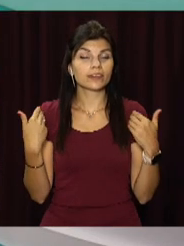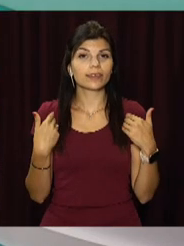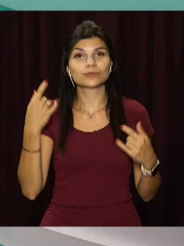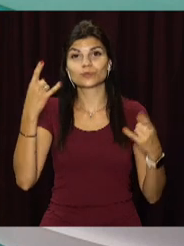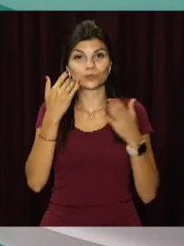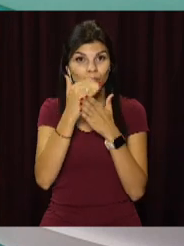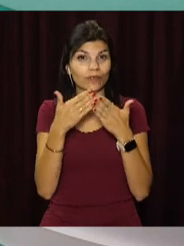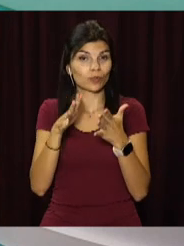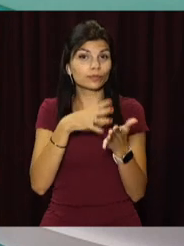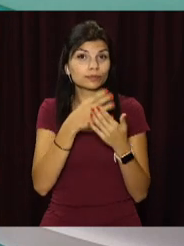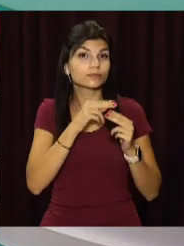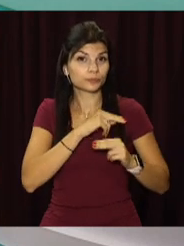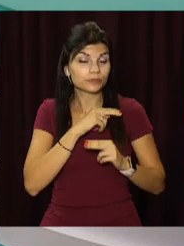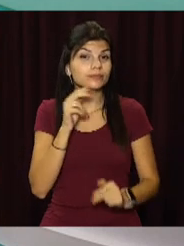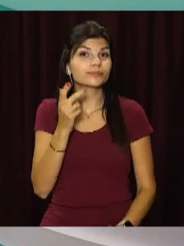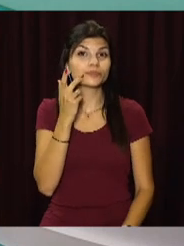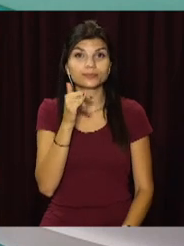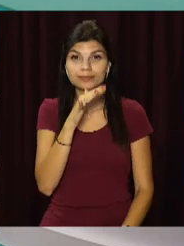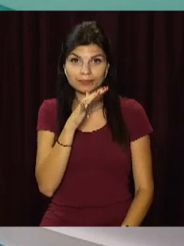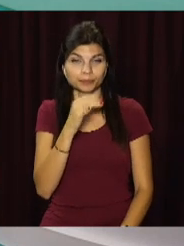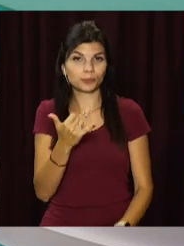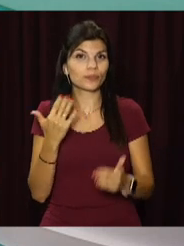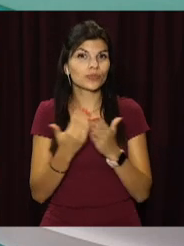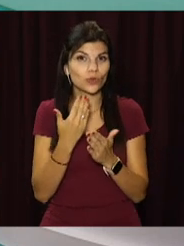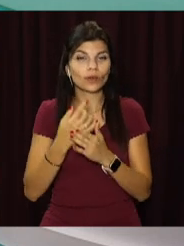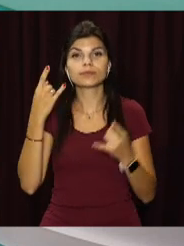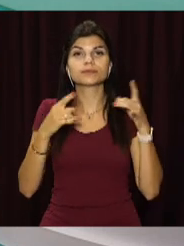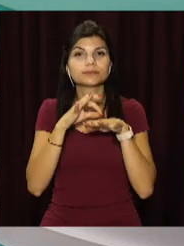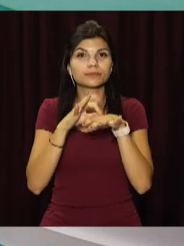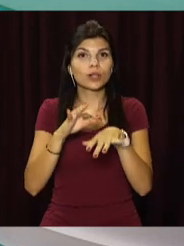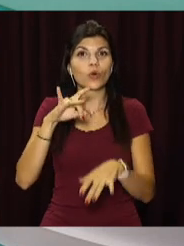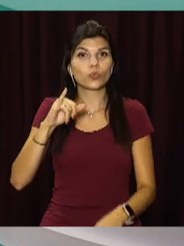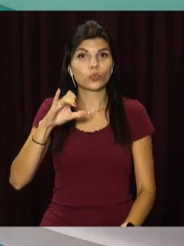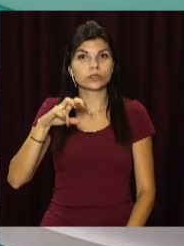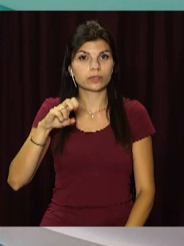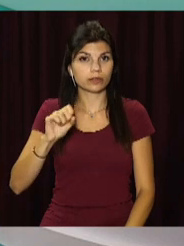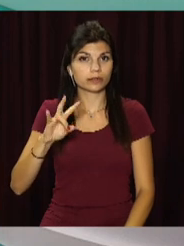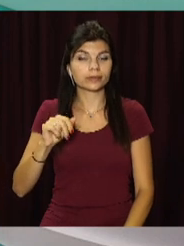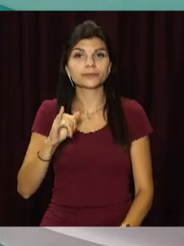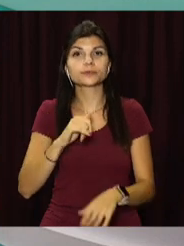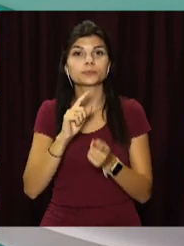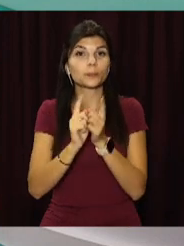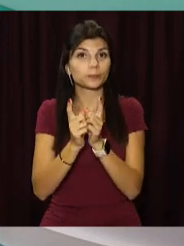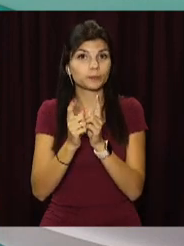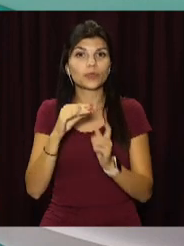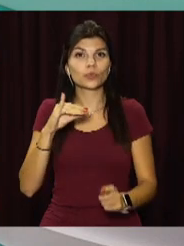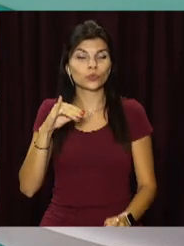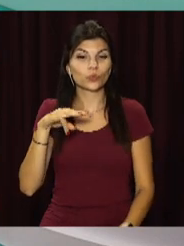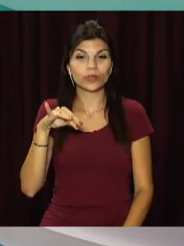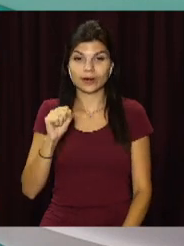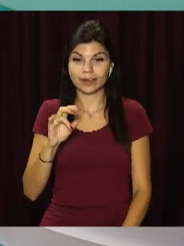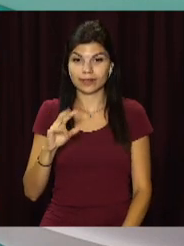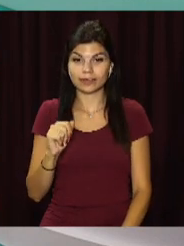Вітаю! Відкритий продовжує свою роботу, як завжди, у цій порі. Новини у студії для вас працює Руслана Козиряцька та сурдоперекладачка